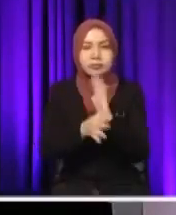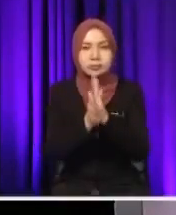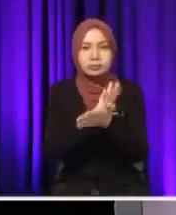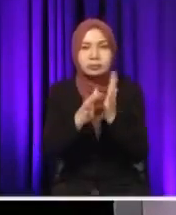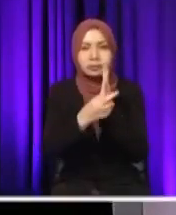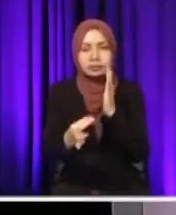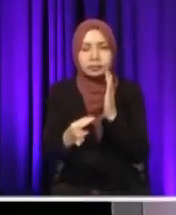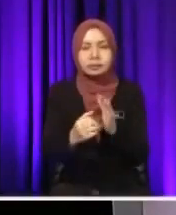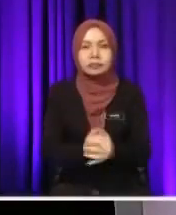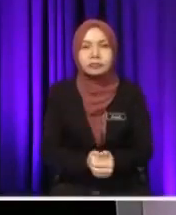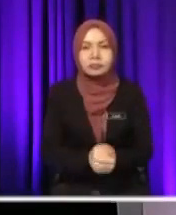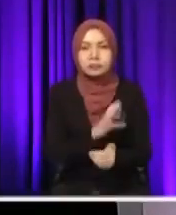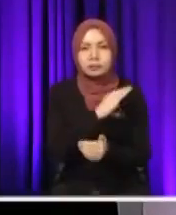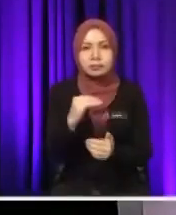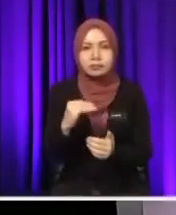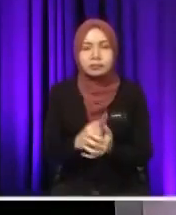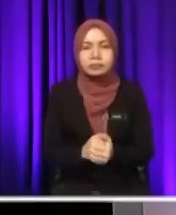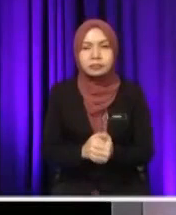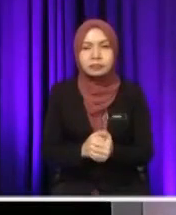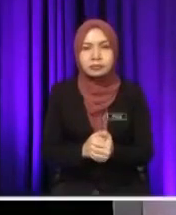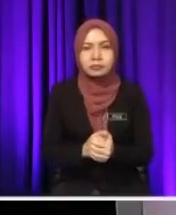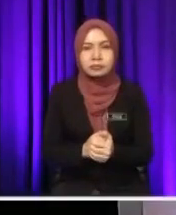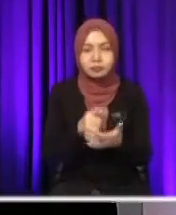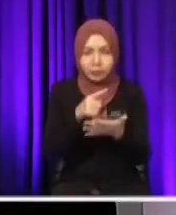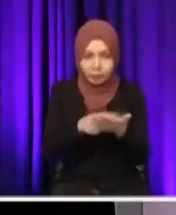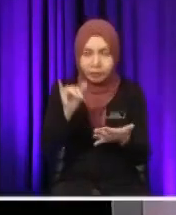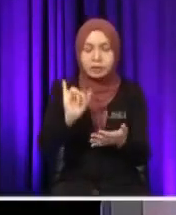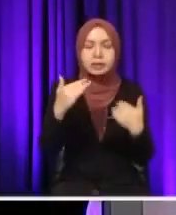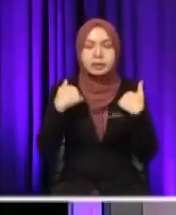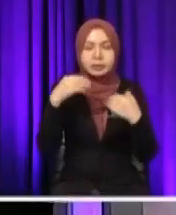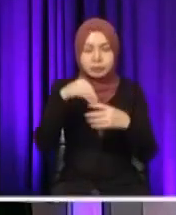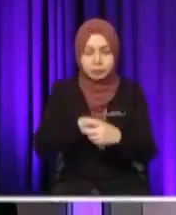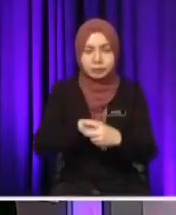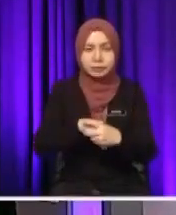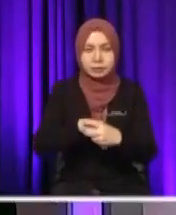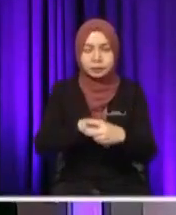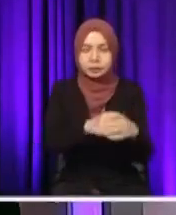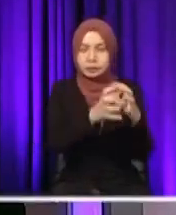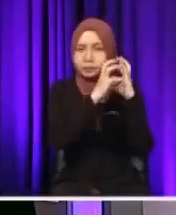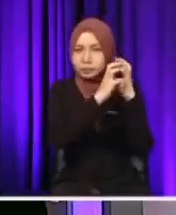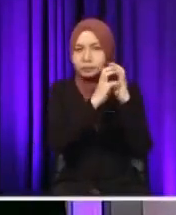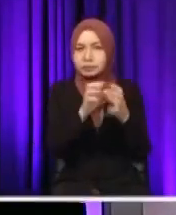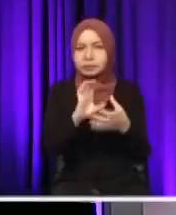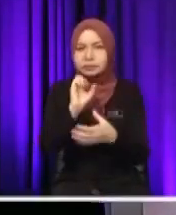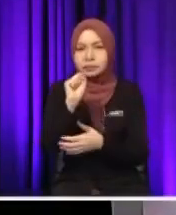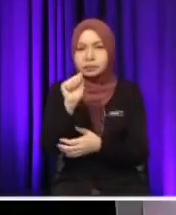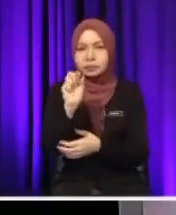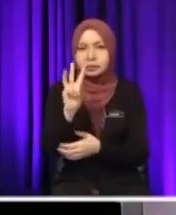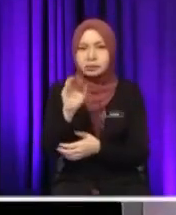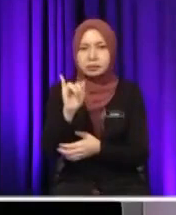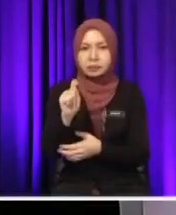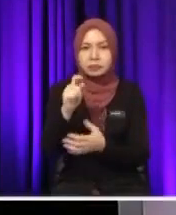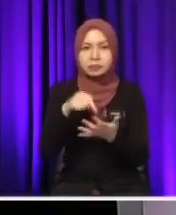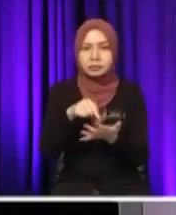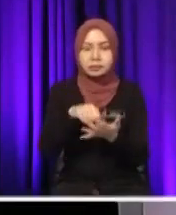ada apa nutrisi daripada minyak sawit ini juga. Dan yang paling penting, kita dapat buat sabun